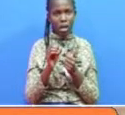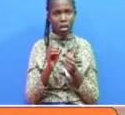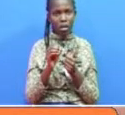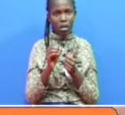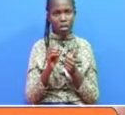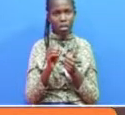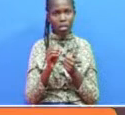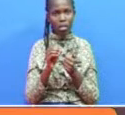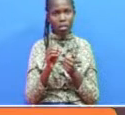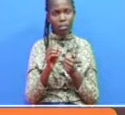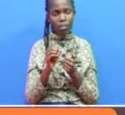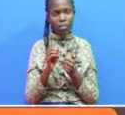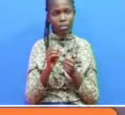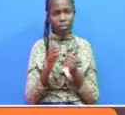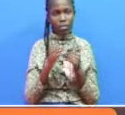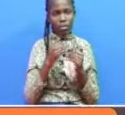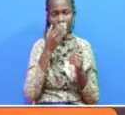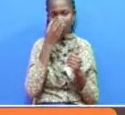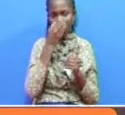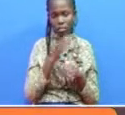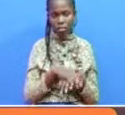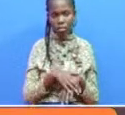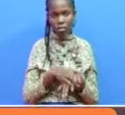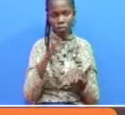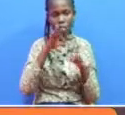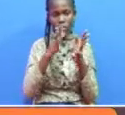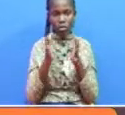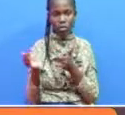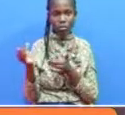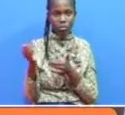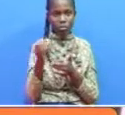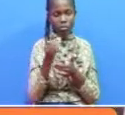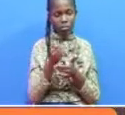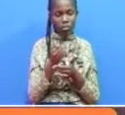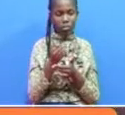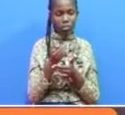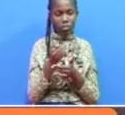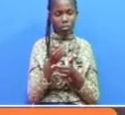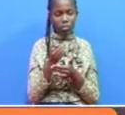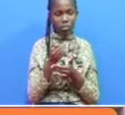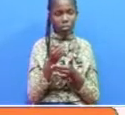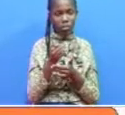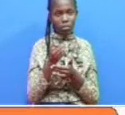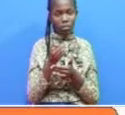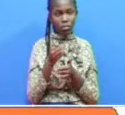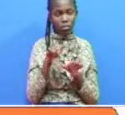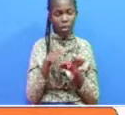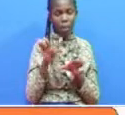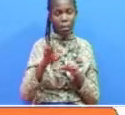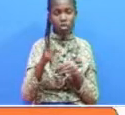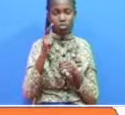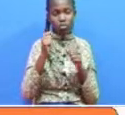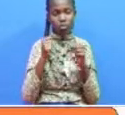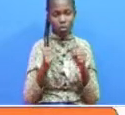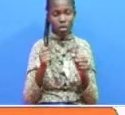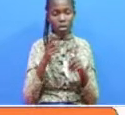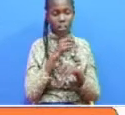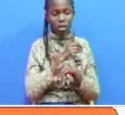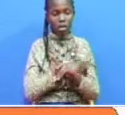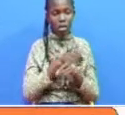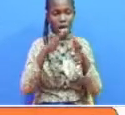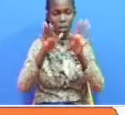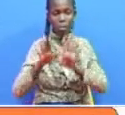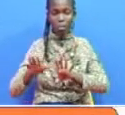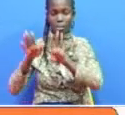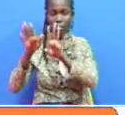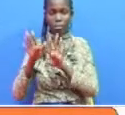kivila chosumbe. Mobilizing voters in your strongholds in the remaining days of the campaign and